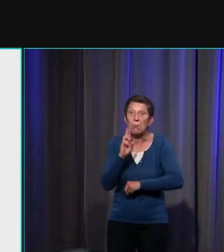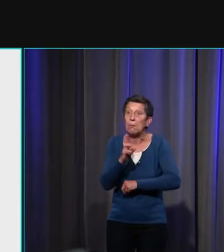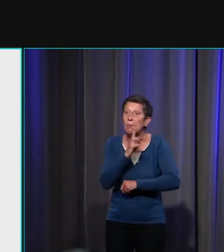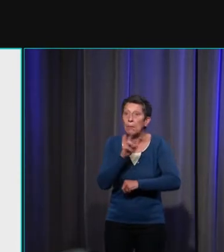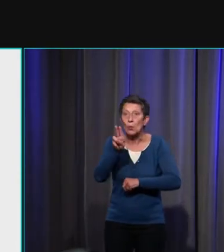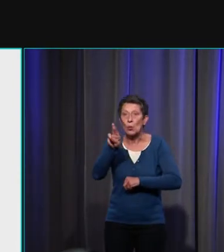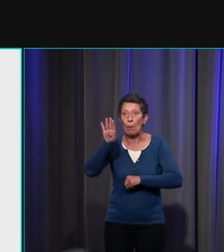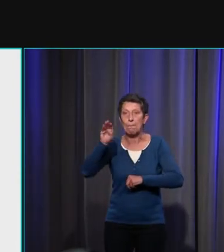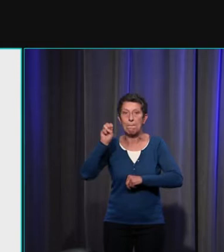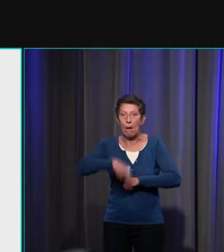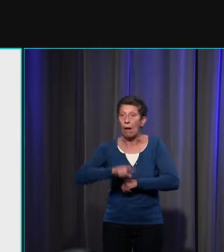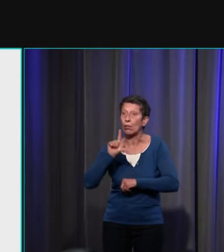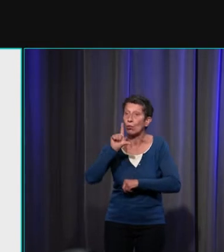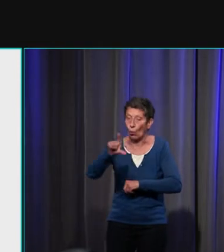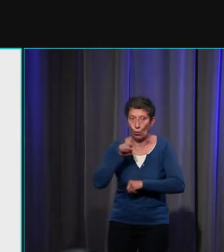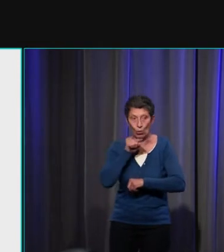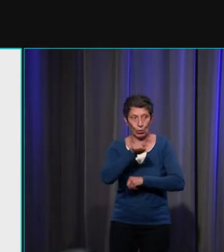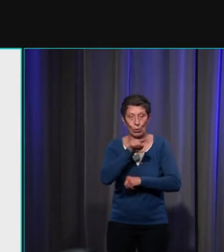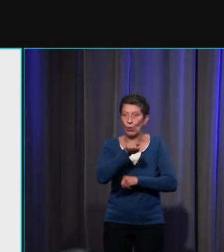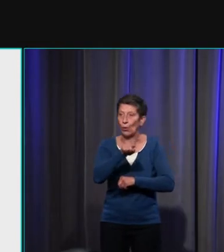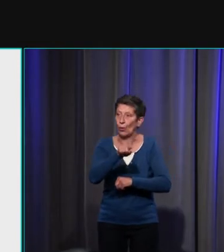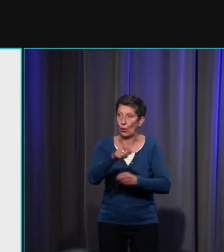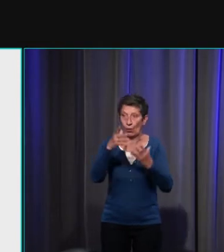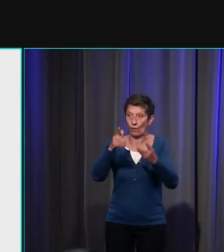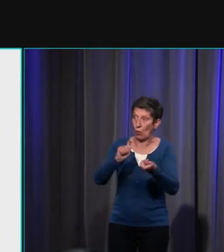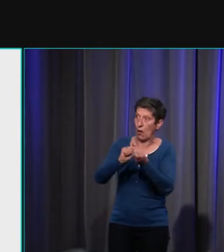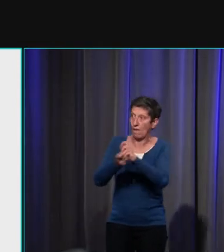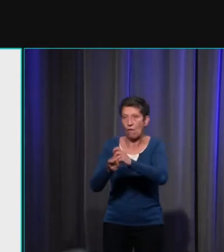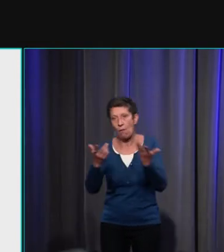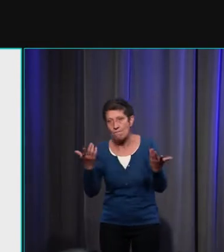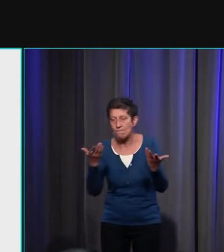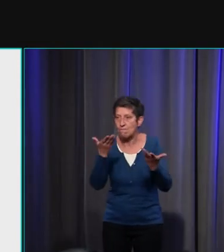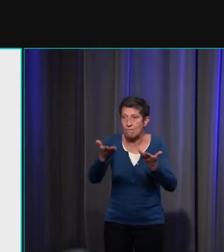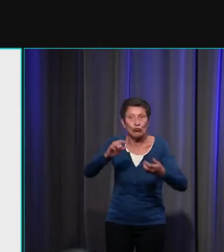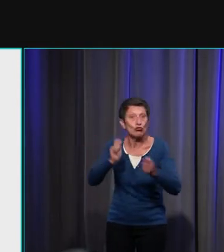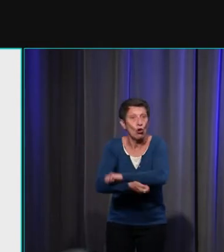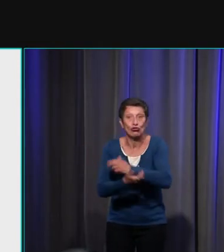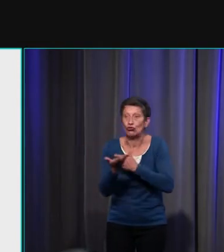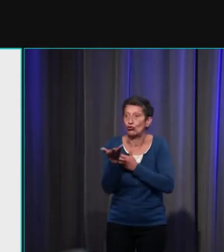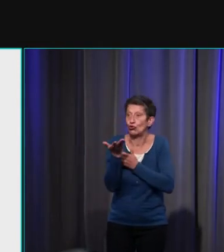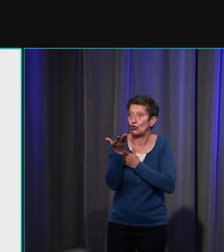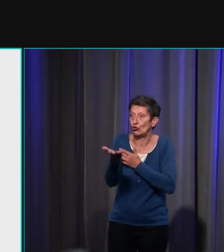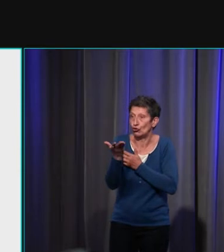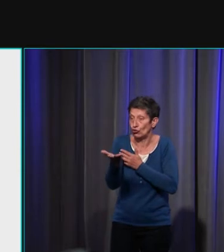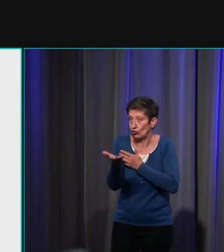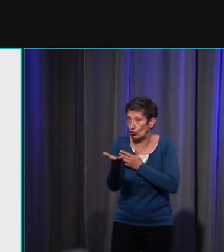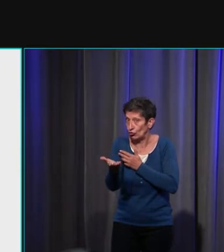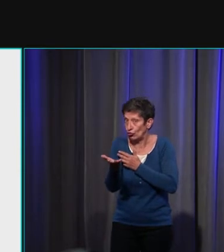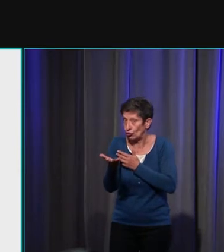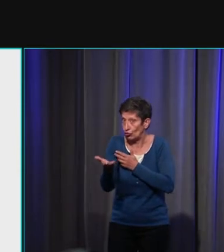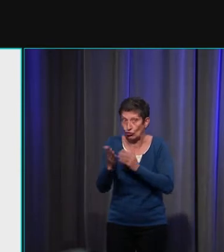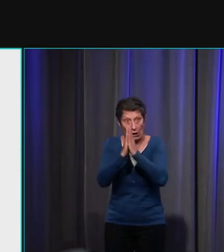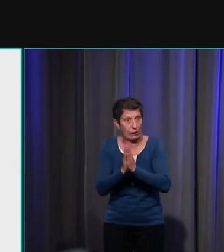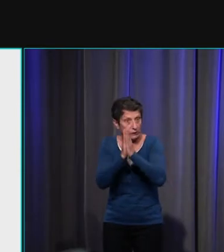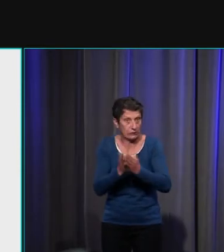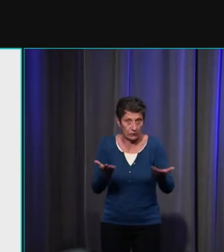l'un des promoteurs de ce que l'on appelle la réforme grégorienne un profond changement dans l'église